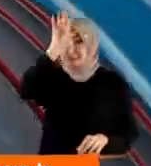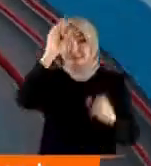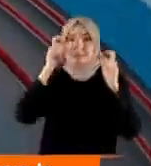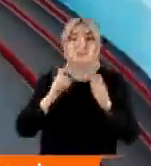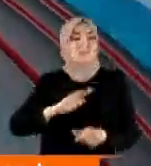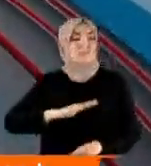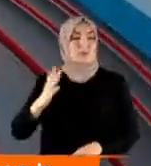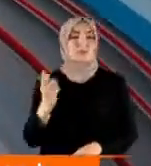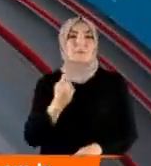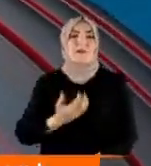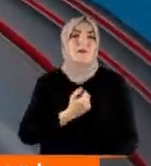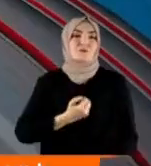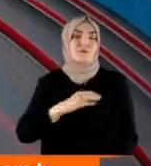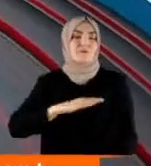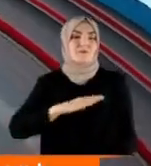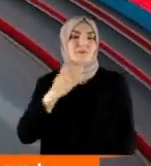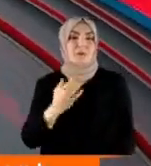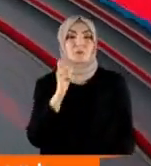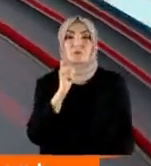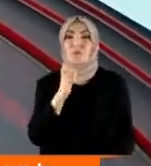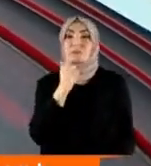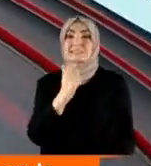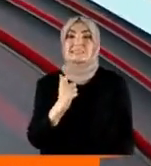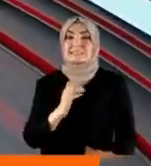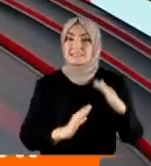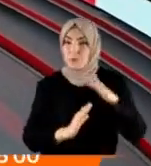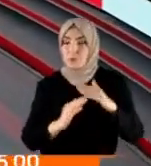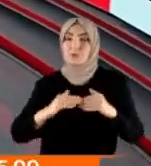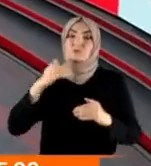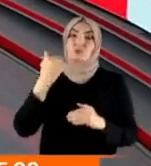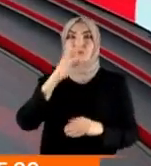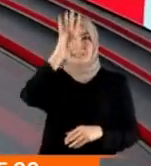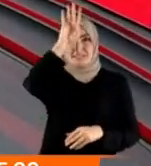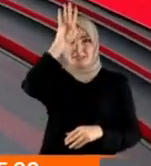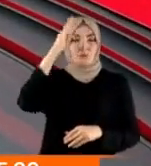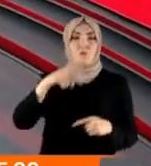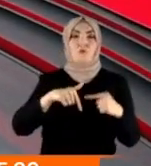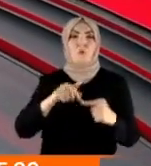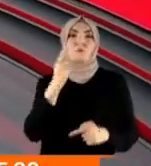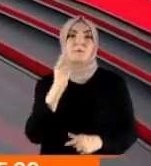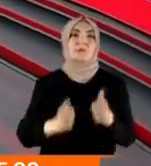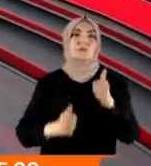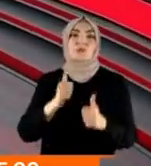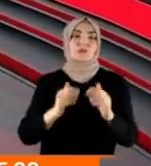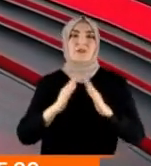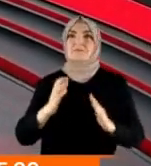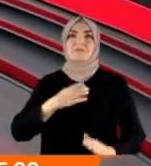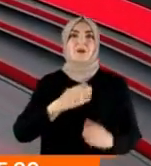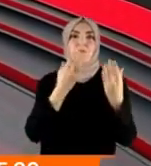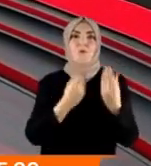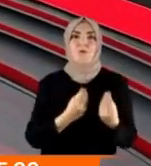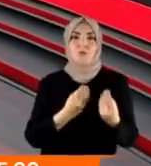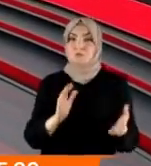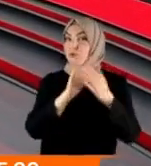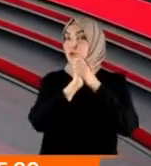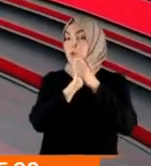bir heyecan vardı. Tam 9 yıl aranın ardından İstanbul Formula 1 yarışına ev sahipliği yaptı ve şampiyon.